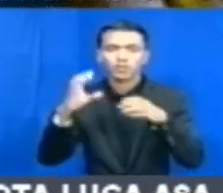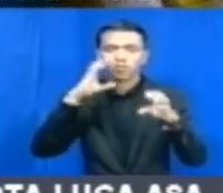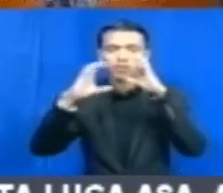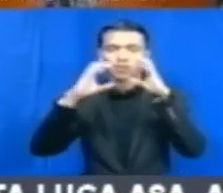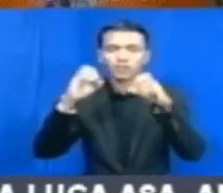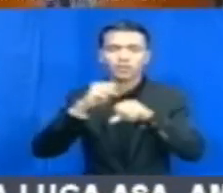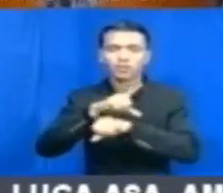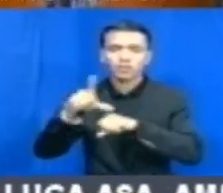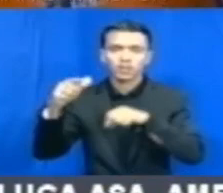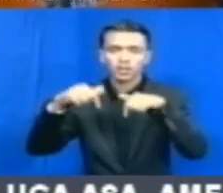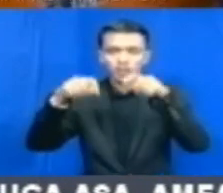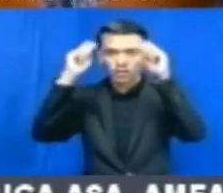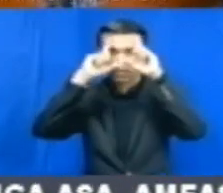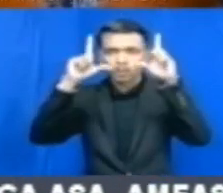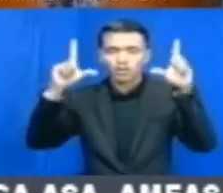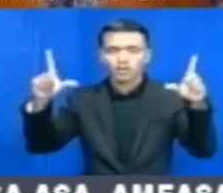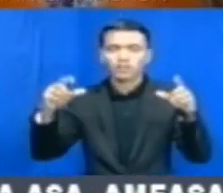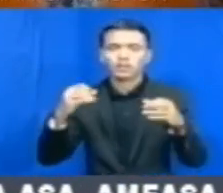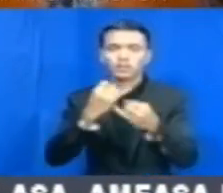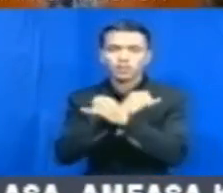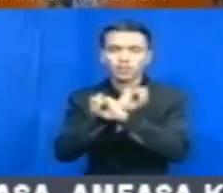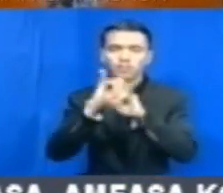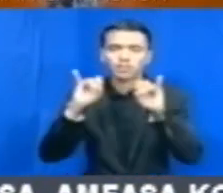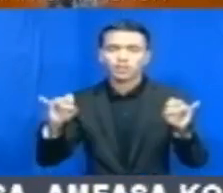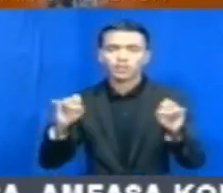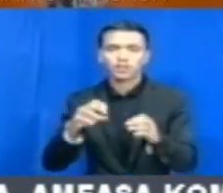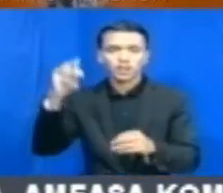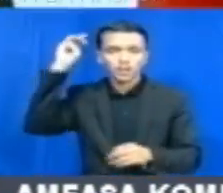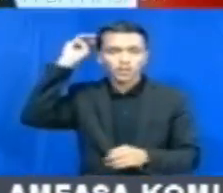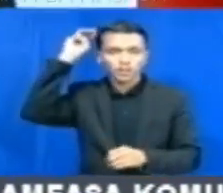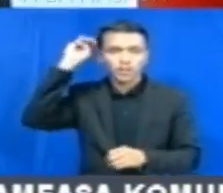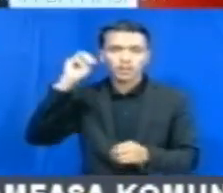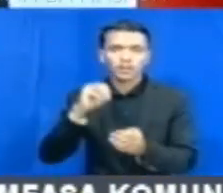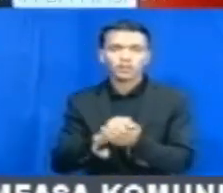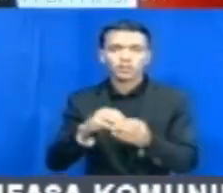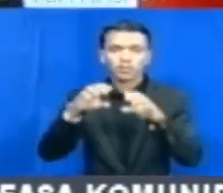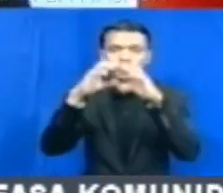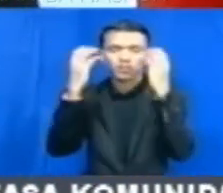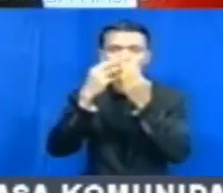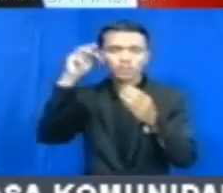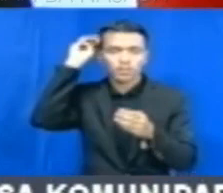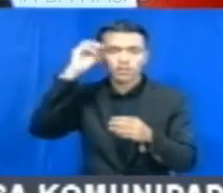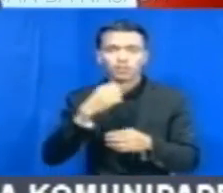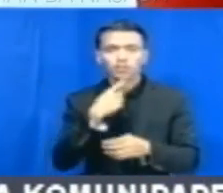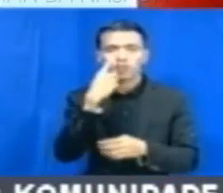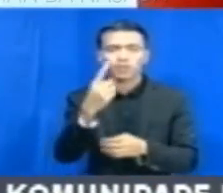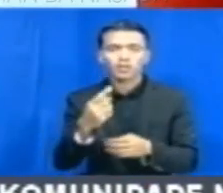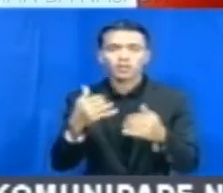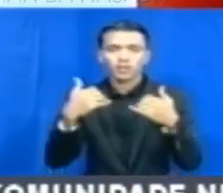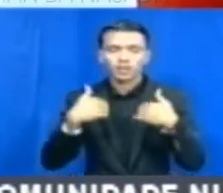social e a Timor-Leste a foi independência. Ministro, Presidência, Conselho Ministro Ateten, e a